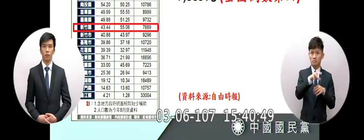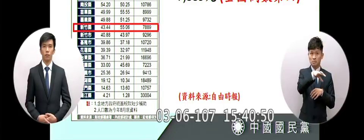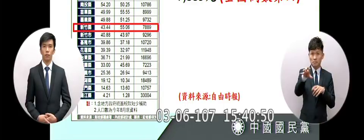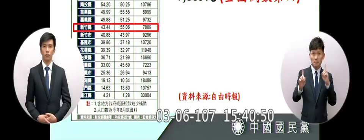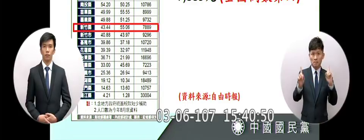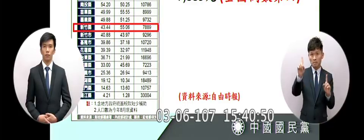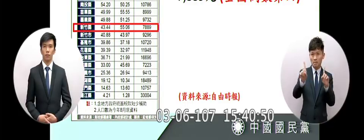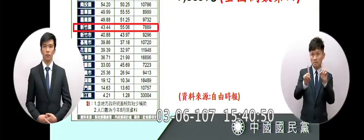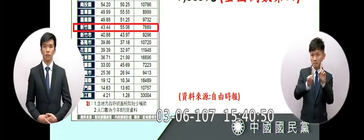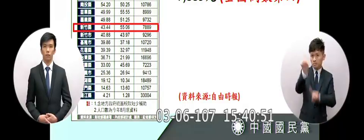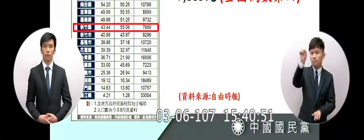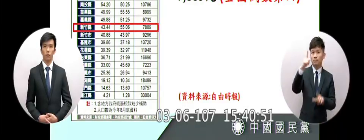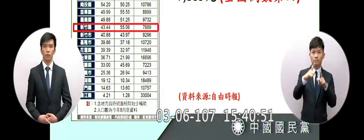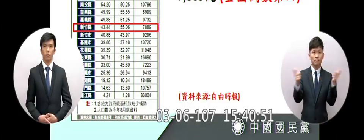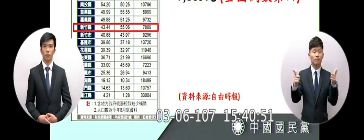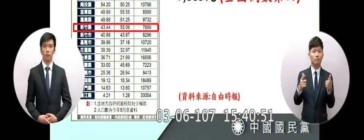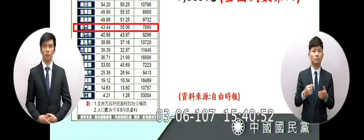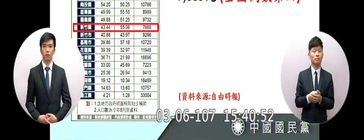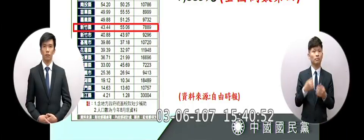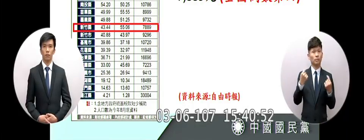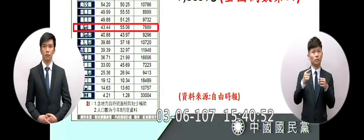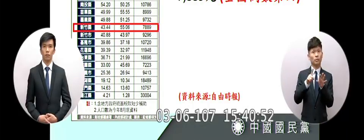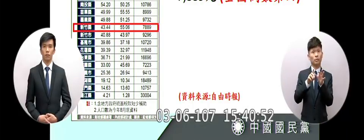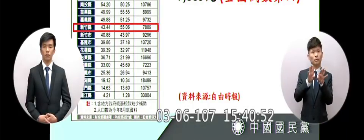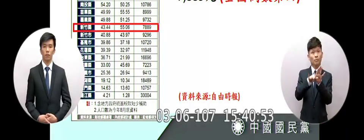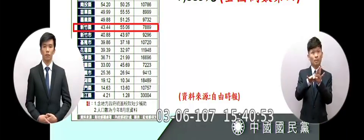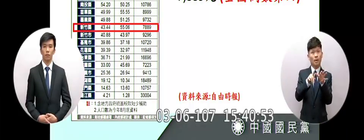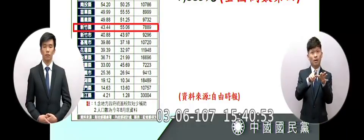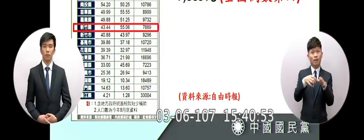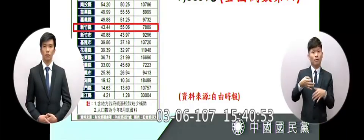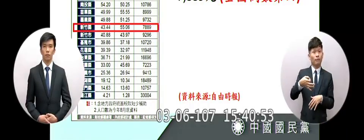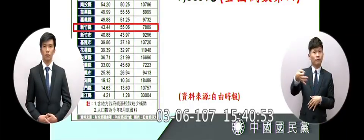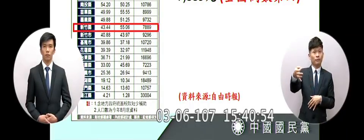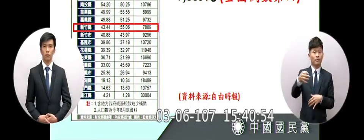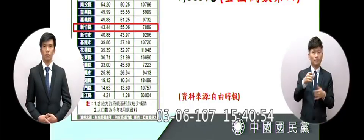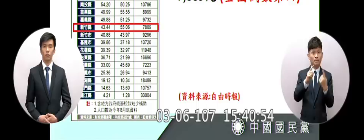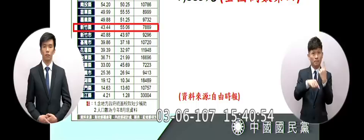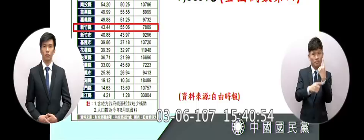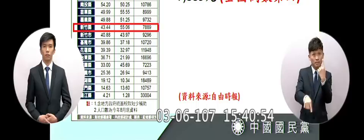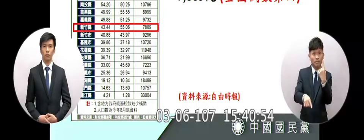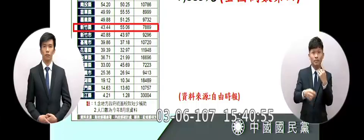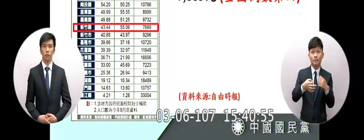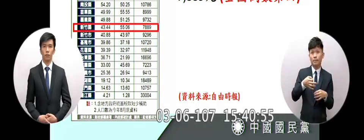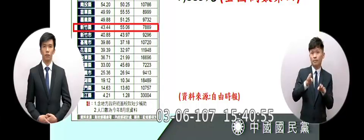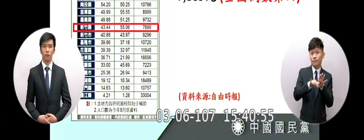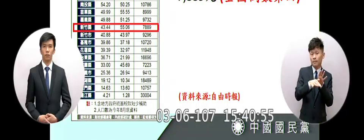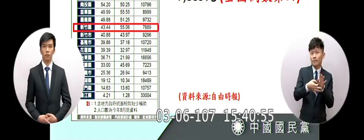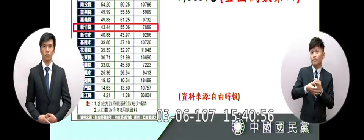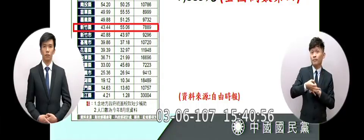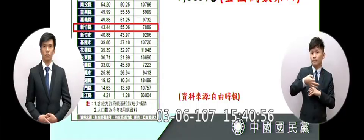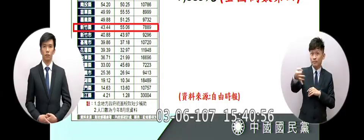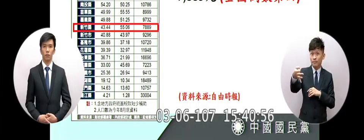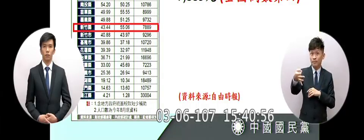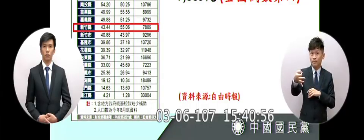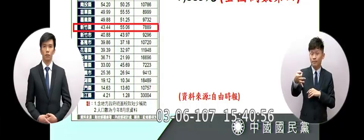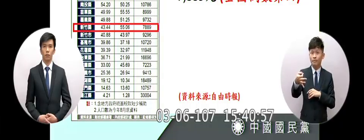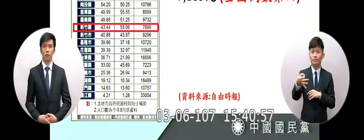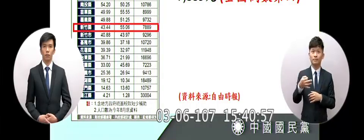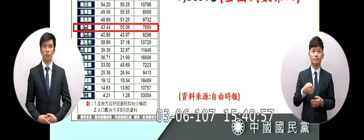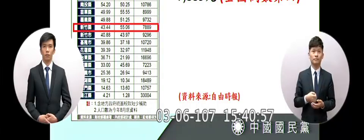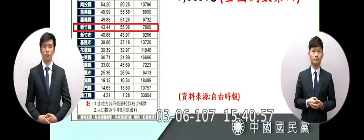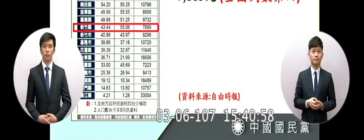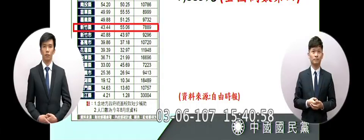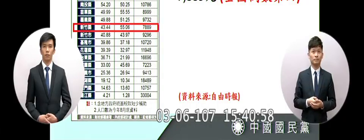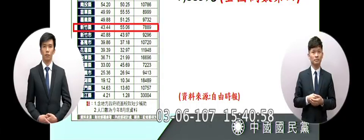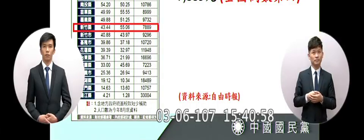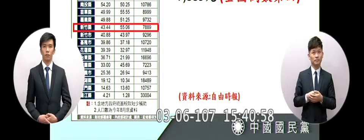大的。比如说我们的这个所得贡献率，这个缴每人缴税的平均的是缴税